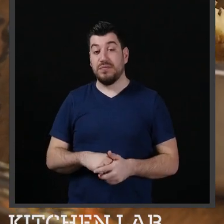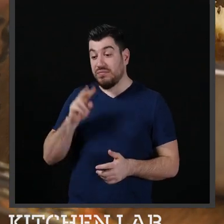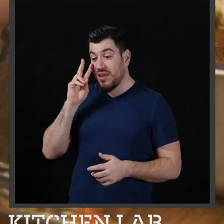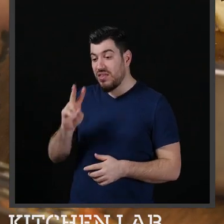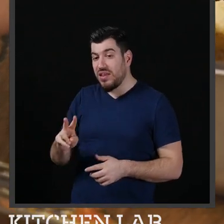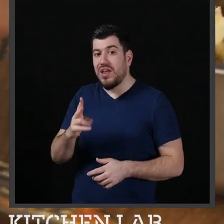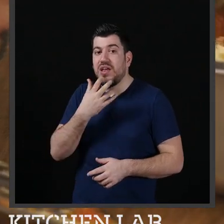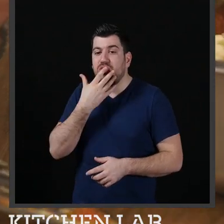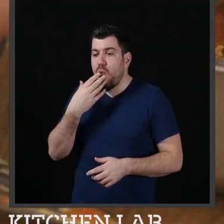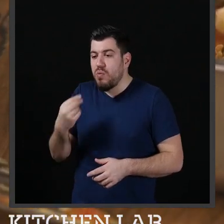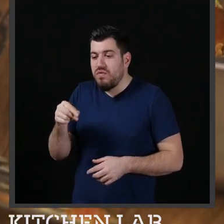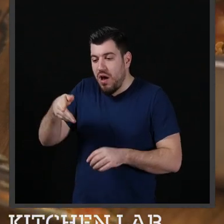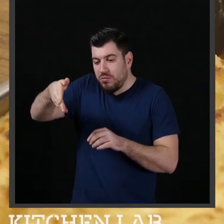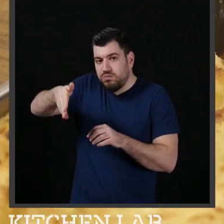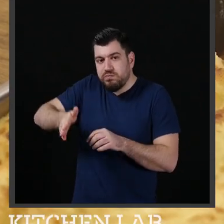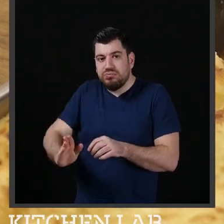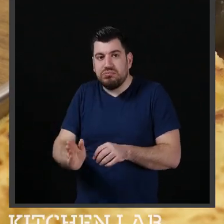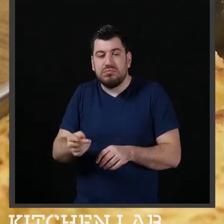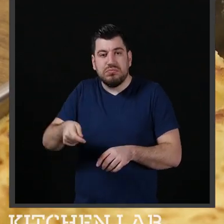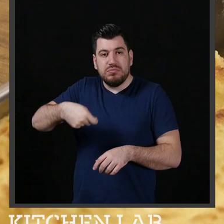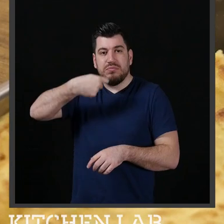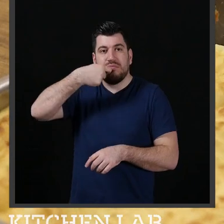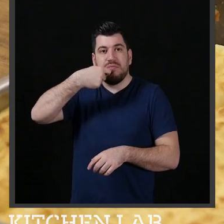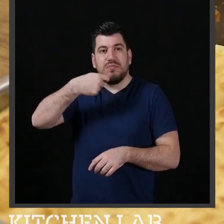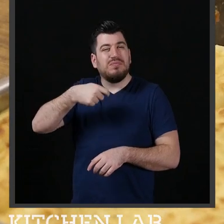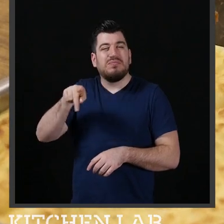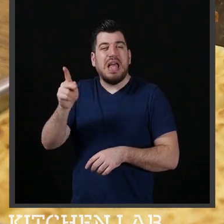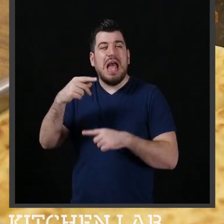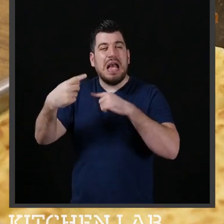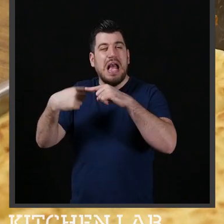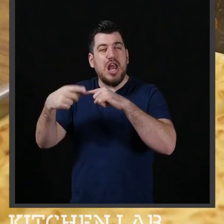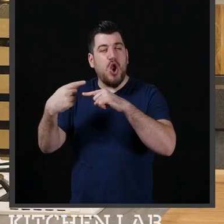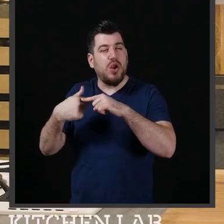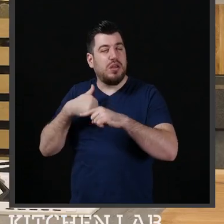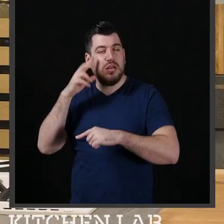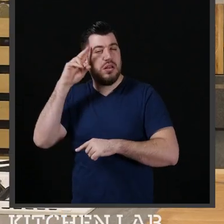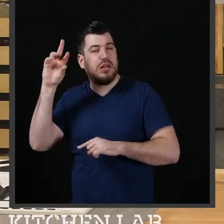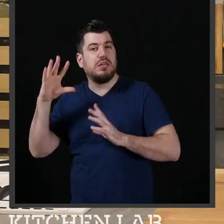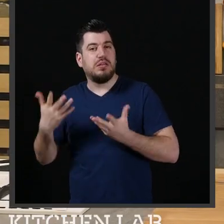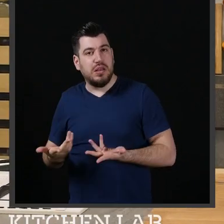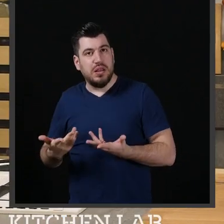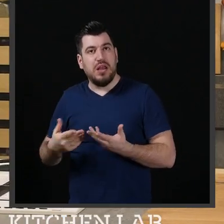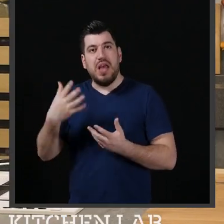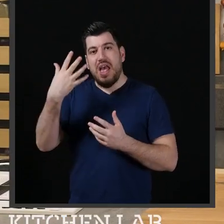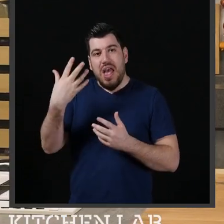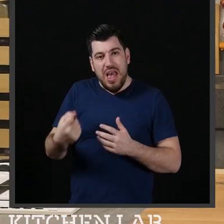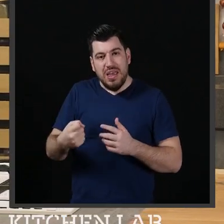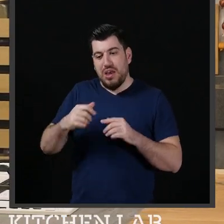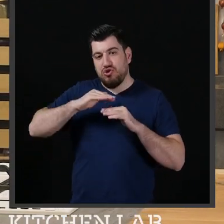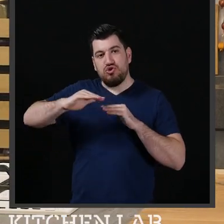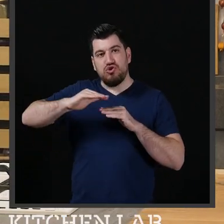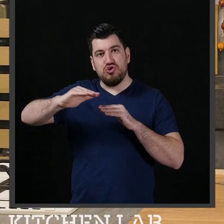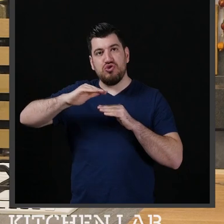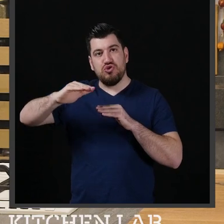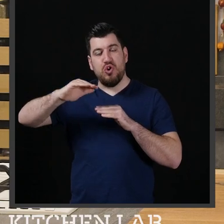ωραία που χωρίζει το κανελόνι. Γιατί η μαγιά στο κανελόνι είναι ότι έχει τις τρώσεις ακριβώς από τα λαζάνια, αλλά τα λαζάνια πάνε έτσι.